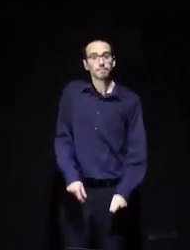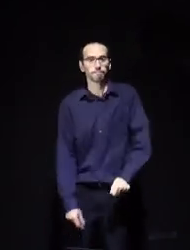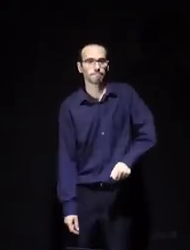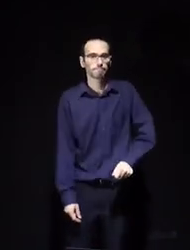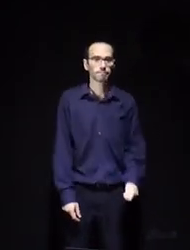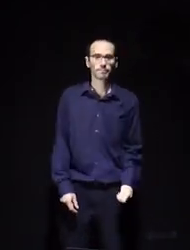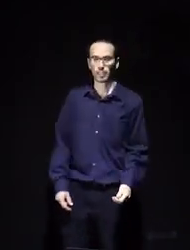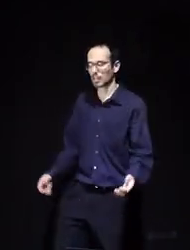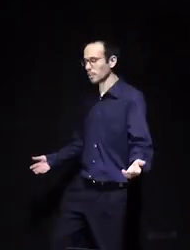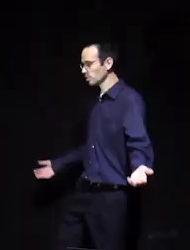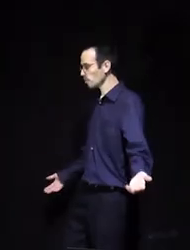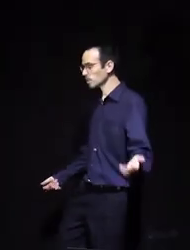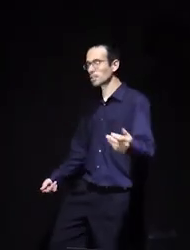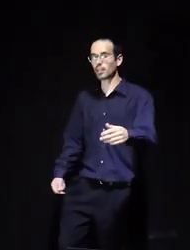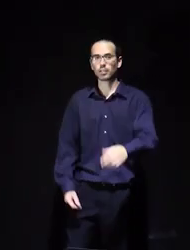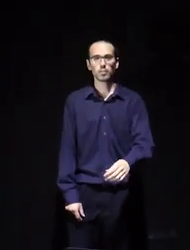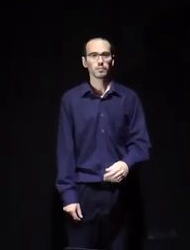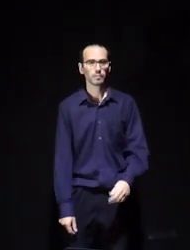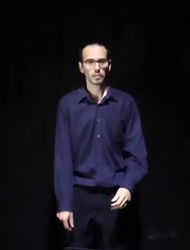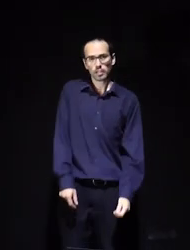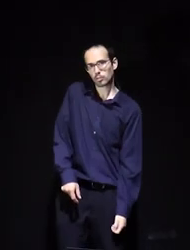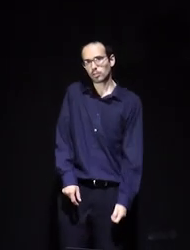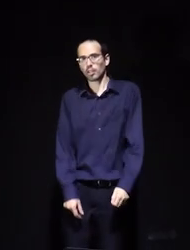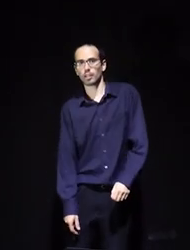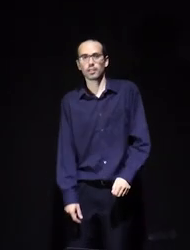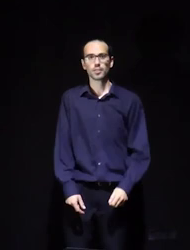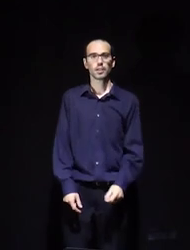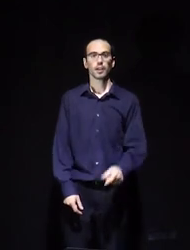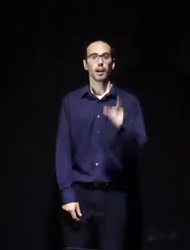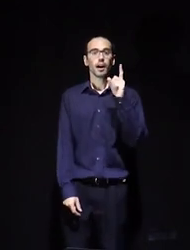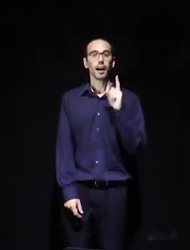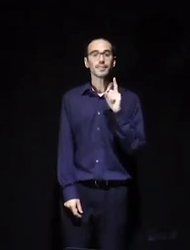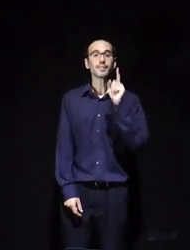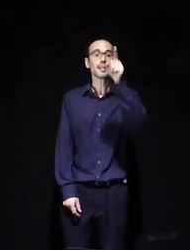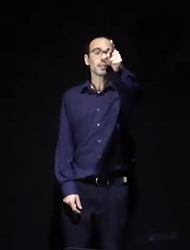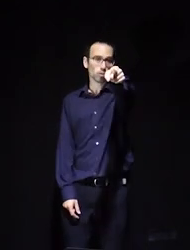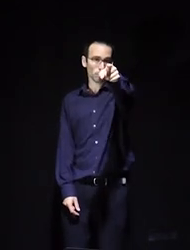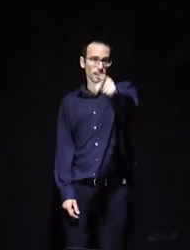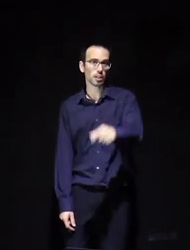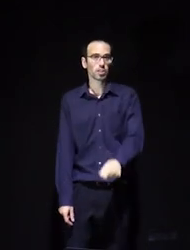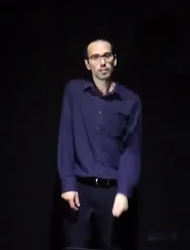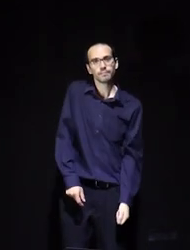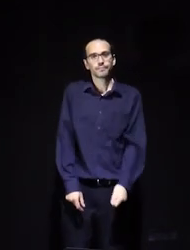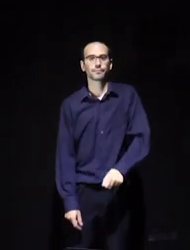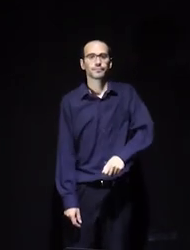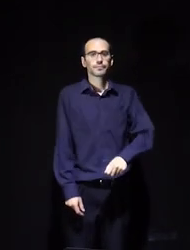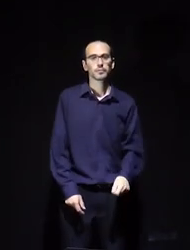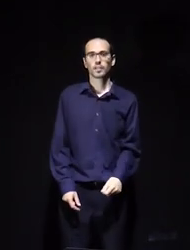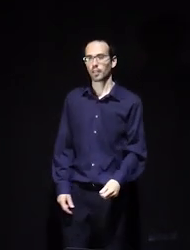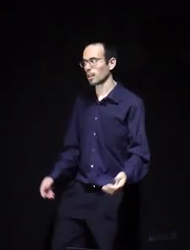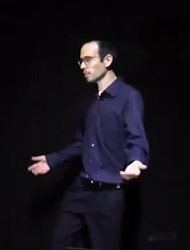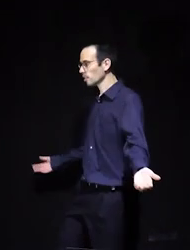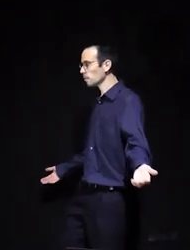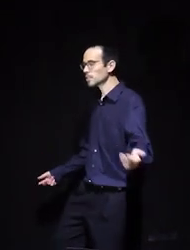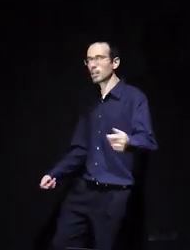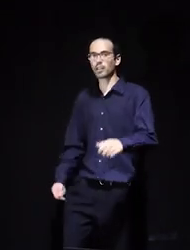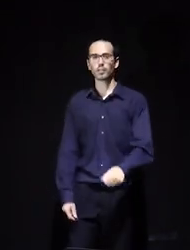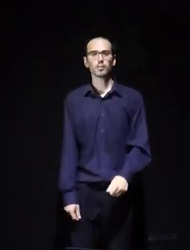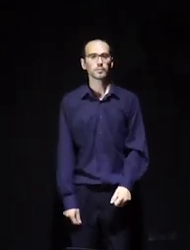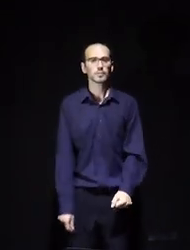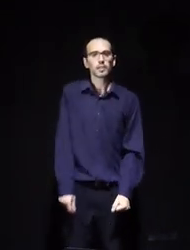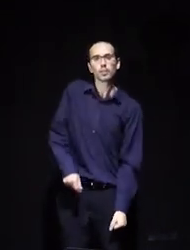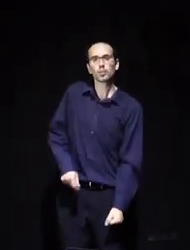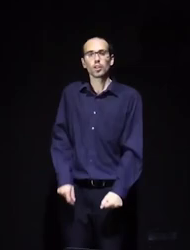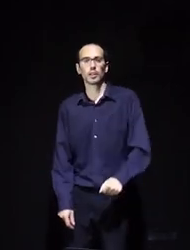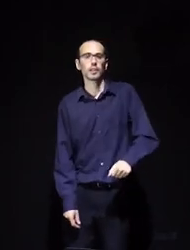mateixa. No pot ser ningú que tu no ets, has de ser tu mateixa. No pot ser